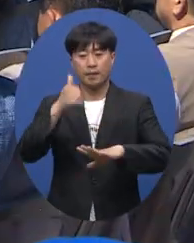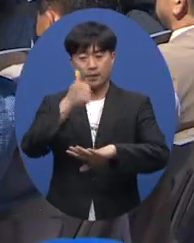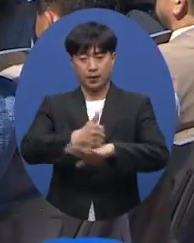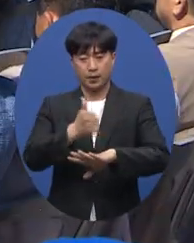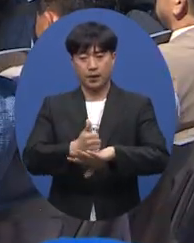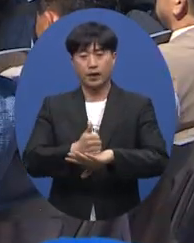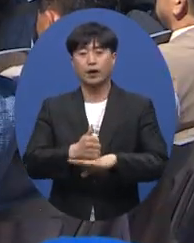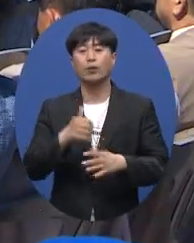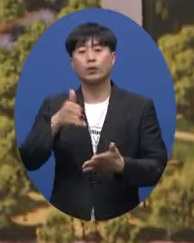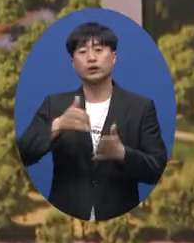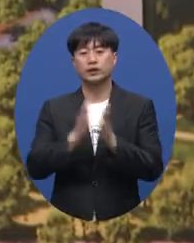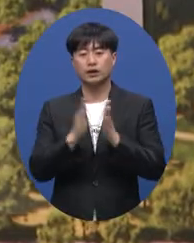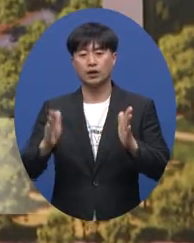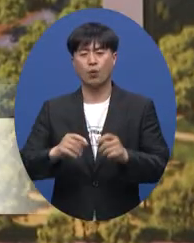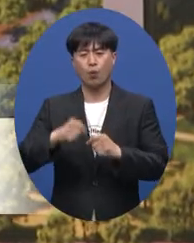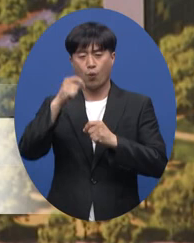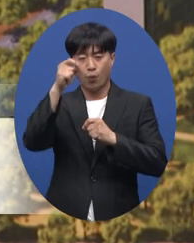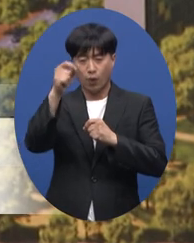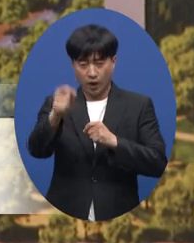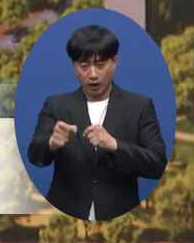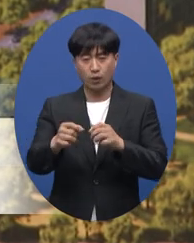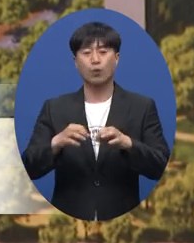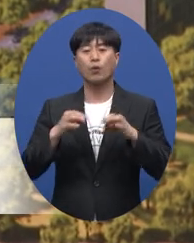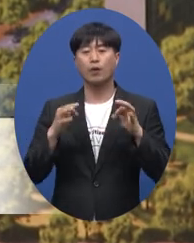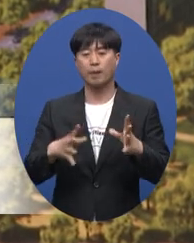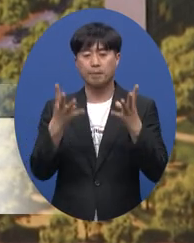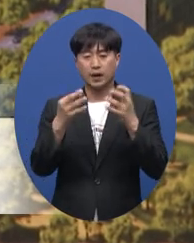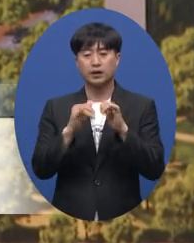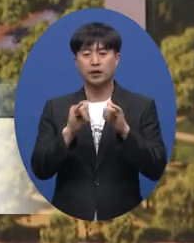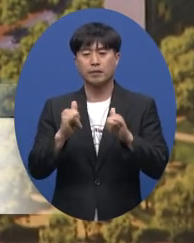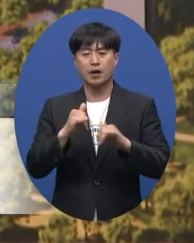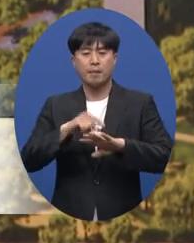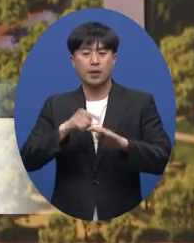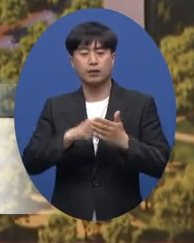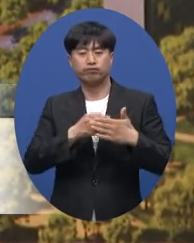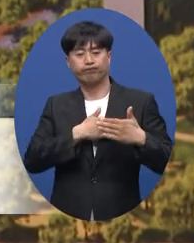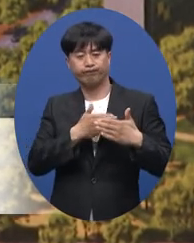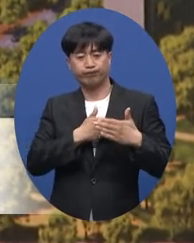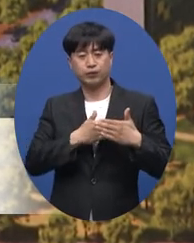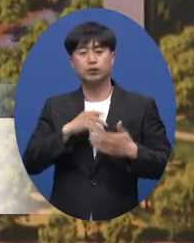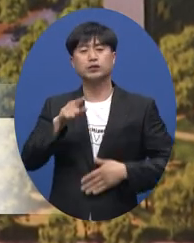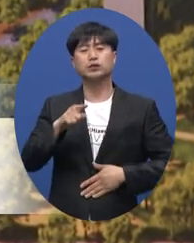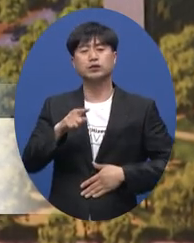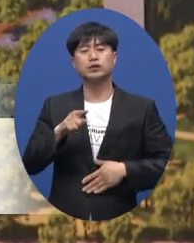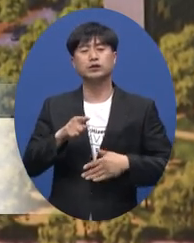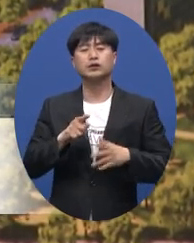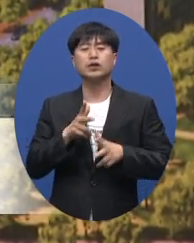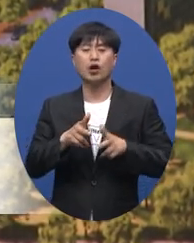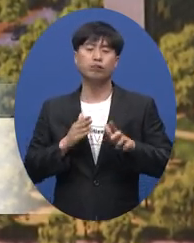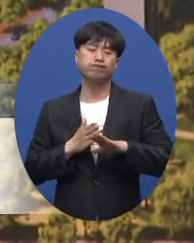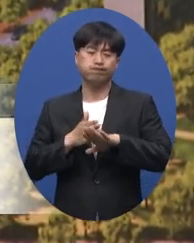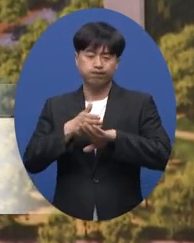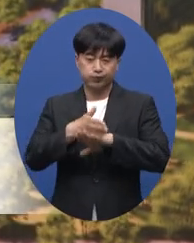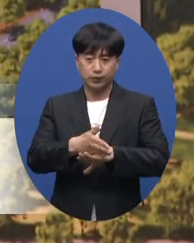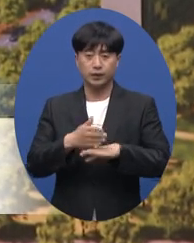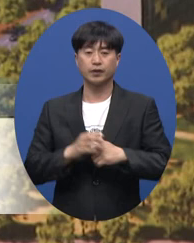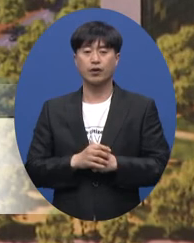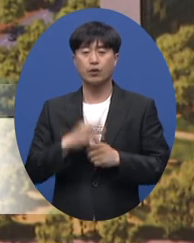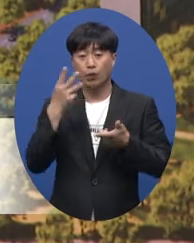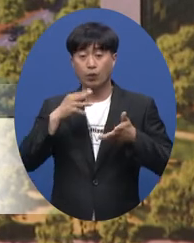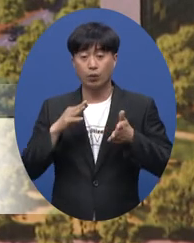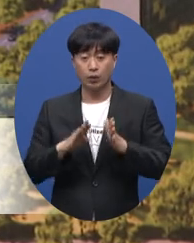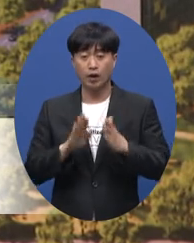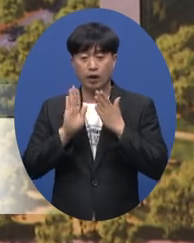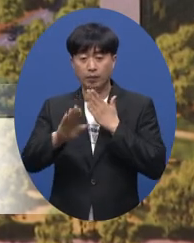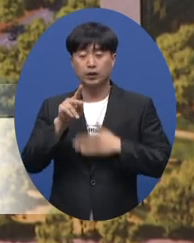들어갔습니다. 아주 오랜 시간 동안 많은 사람들의 마음을 졸이게 하고 이 사업이 표류해 왔습니다.